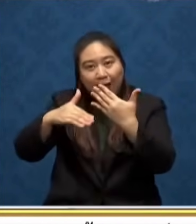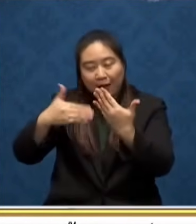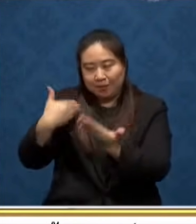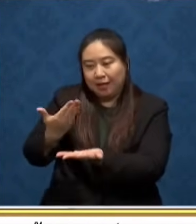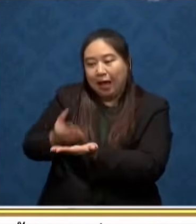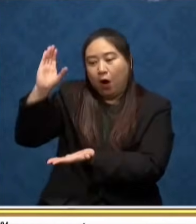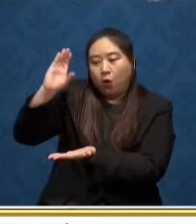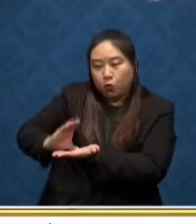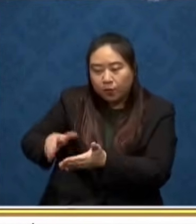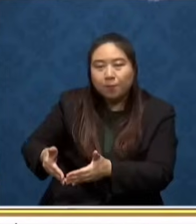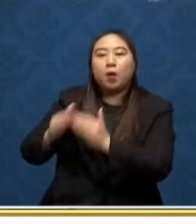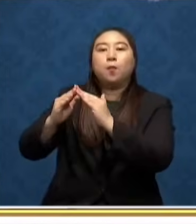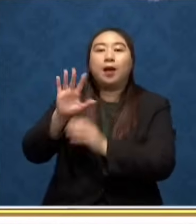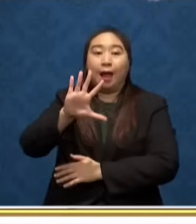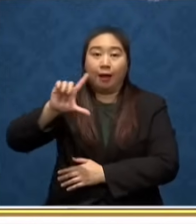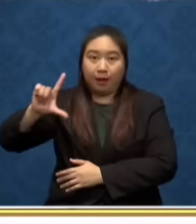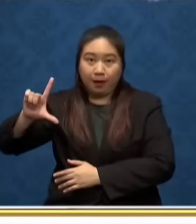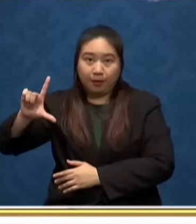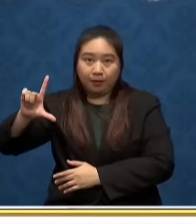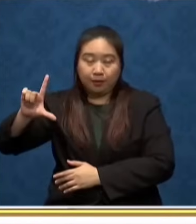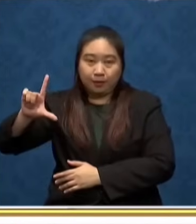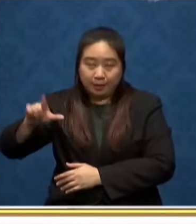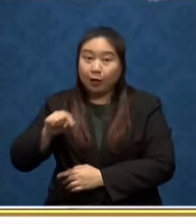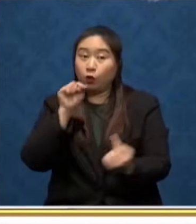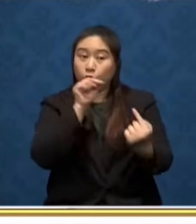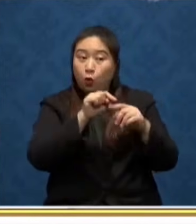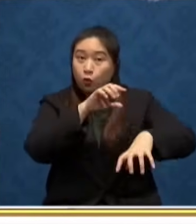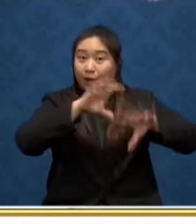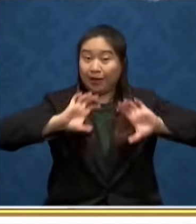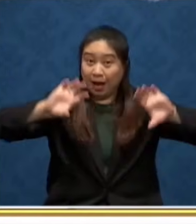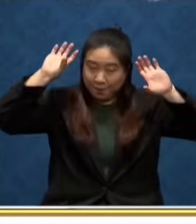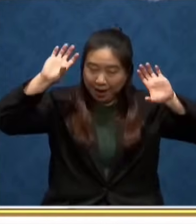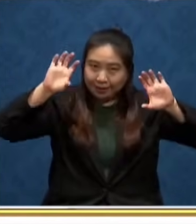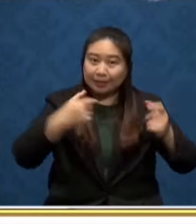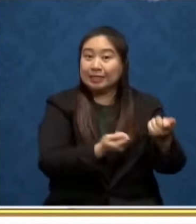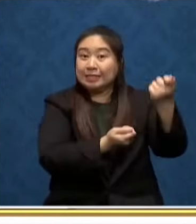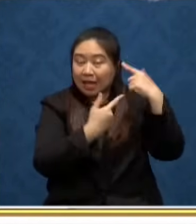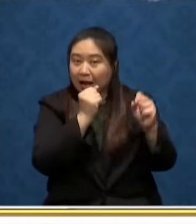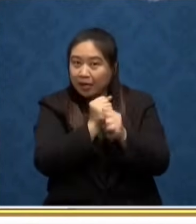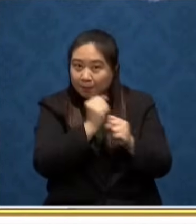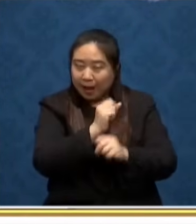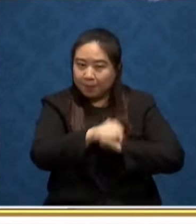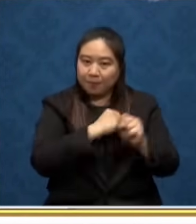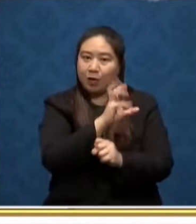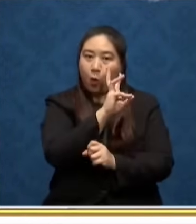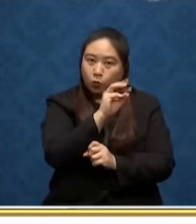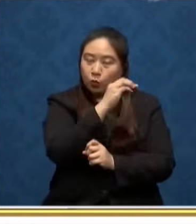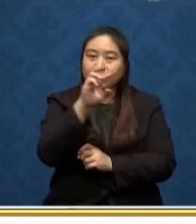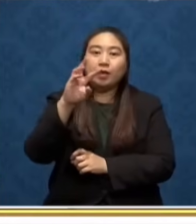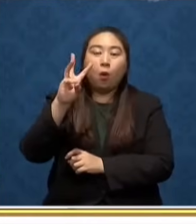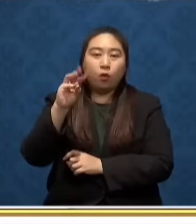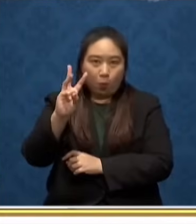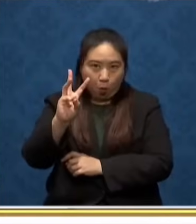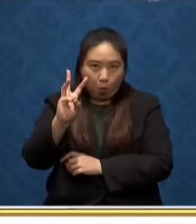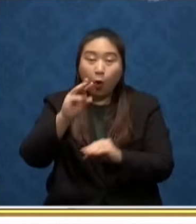ทะเบียน5ล้านบาทข้อมูลการรับงานภาครัฐเนี่ยปี60ถึง66มีการรับงานไปแล้ว35โครง